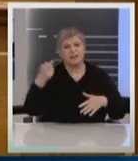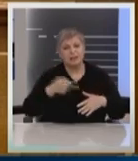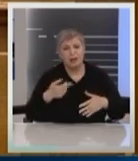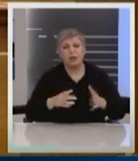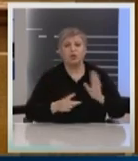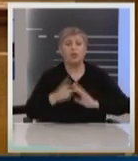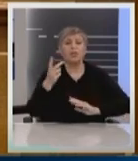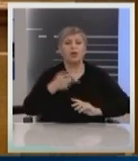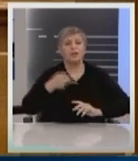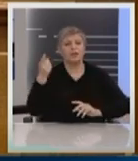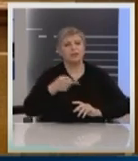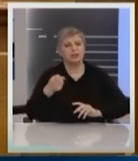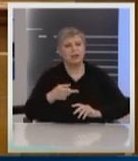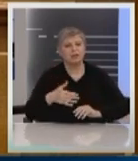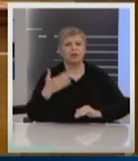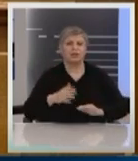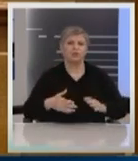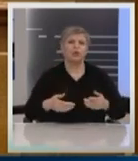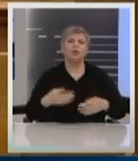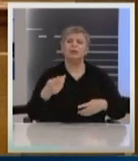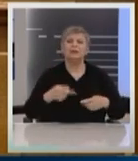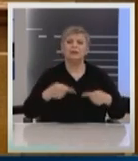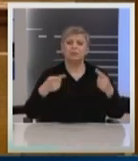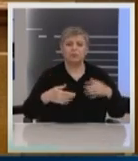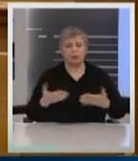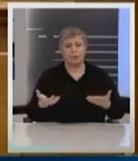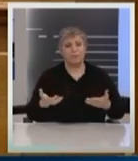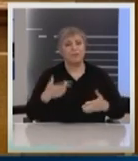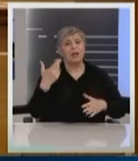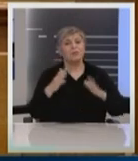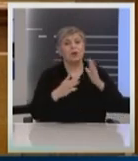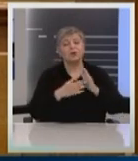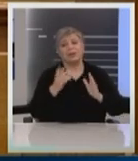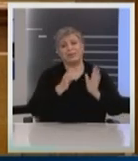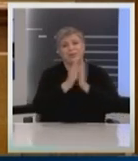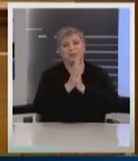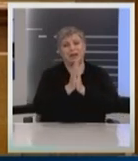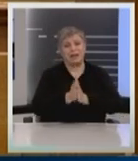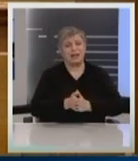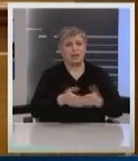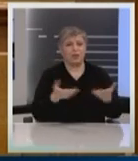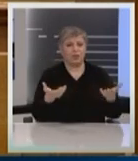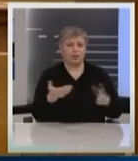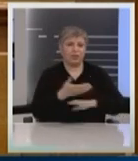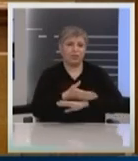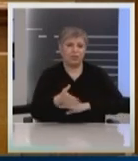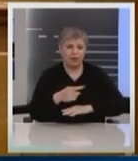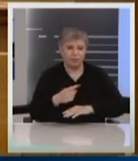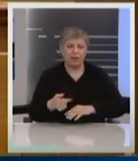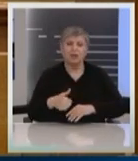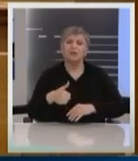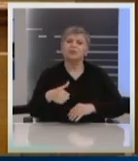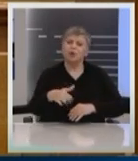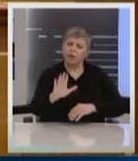την πλειοψηφία, σε ποσού. Και πάνω απ' όλα, να μην βγούμε άλλο εκτός. Δευτέρα θα μιλήσω εγώ 4 Δεκέμβρη. Δεν θα αργήσει να μιλήσει και ο